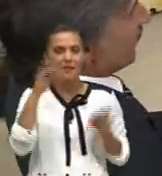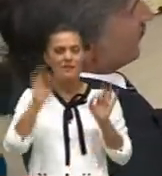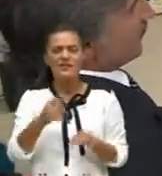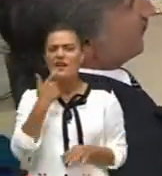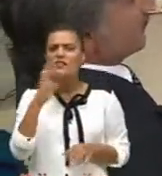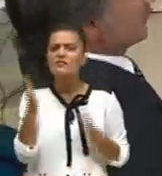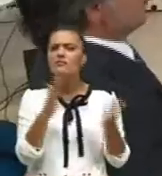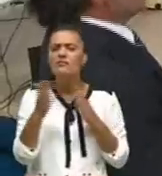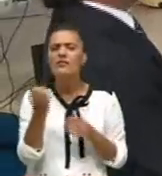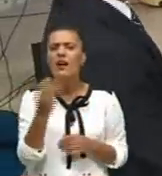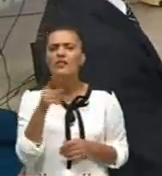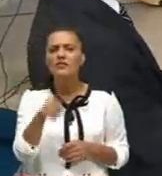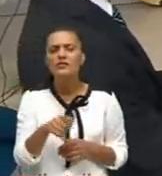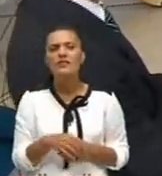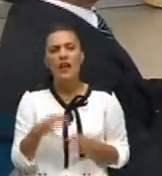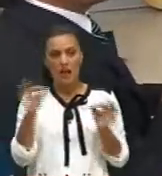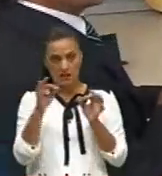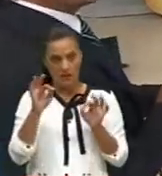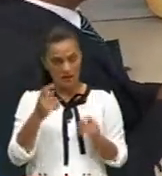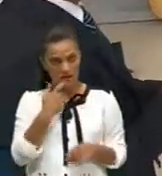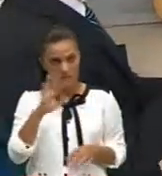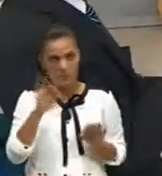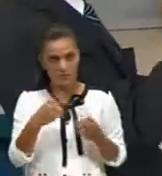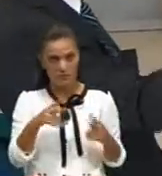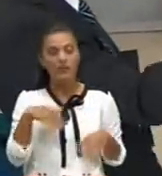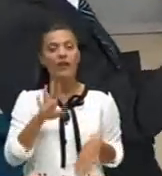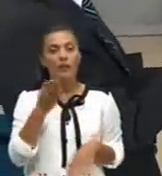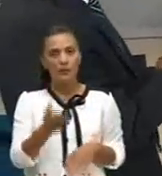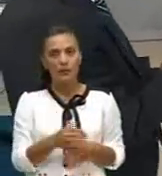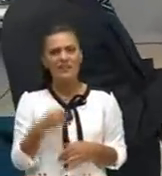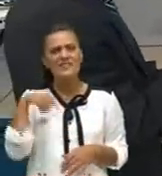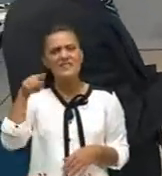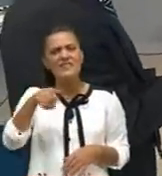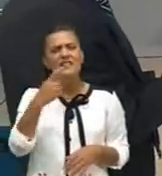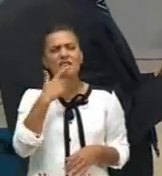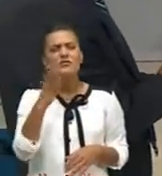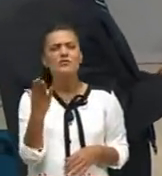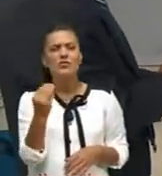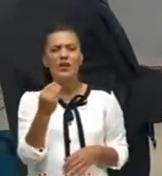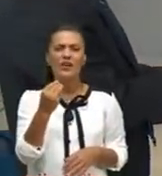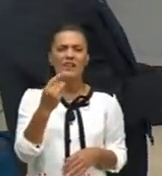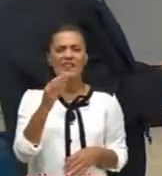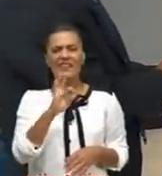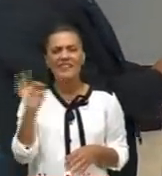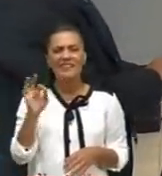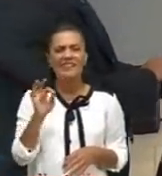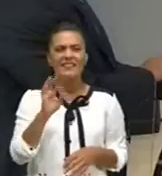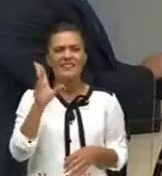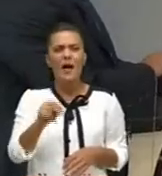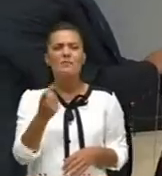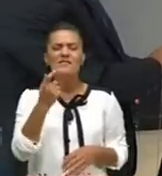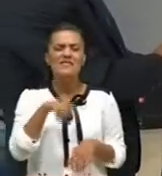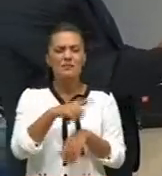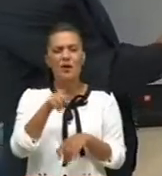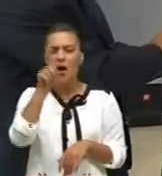Kaç yaşlarındalar? Erken yaşta işte, başlanabiliyor değil mi? Sizin yaşınız çok 15, tam zamanı. 15-16. Tam 15-16. Işte,